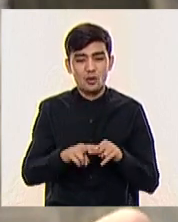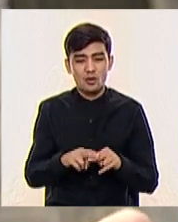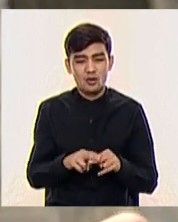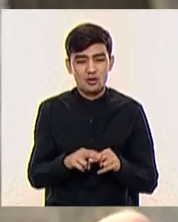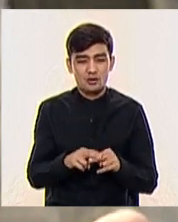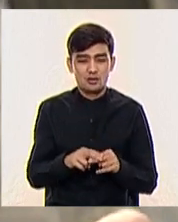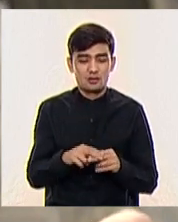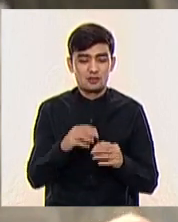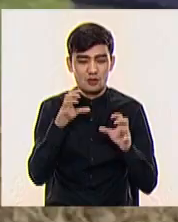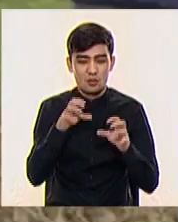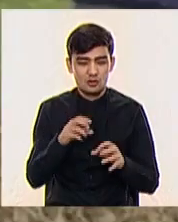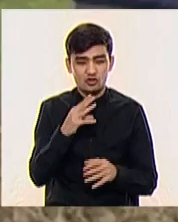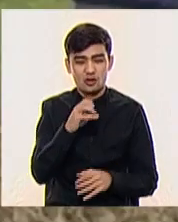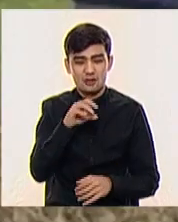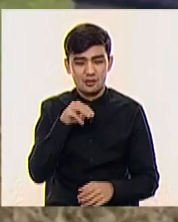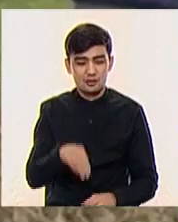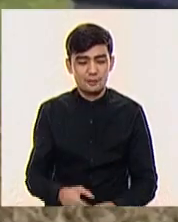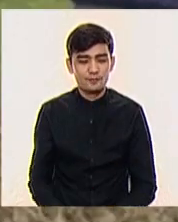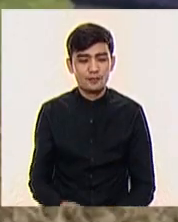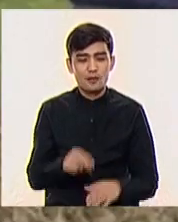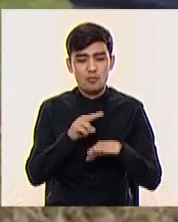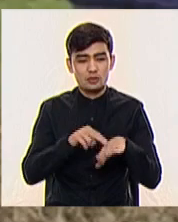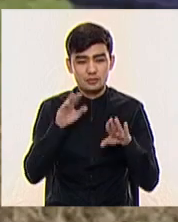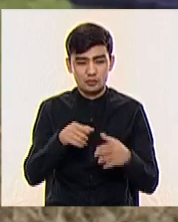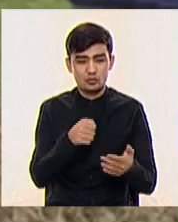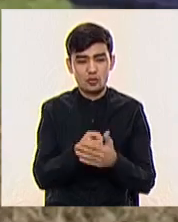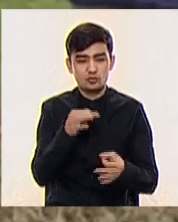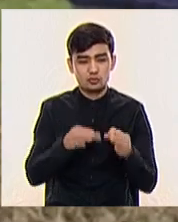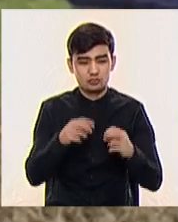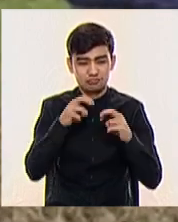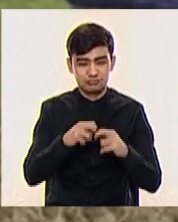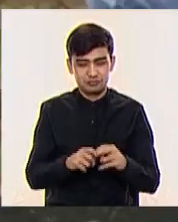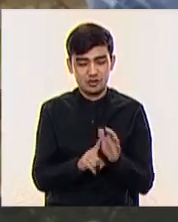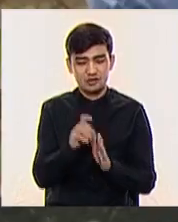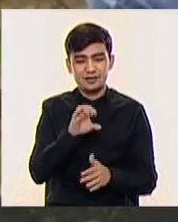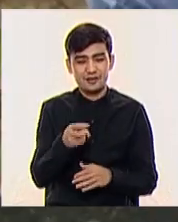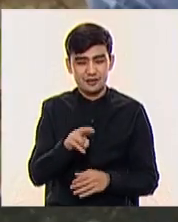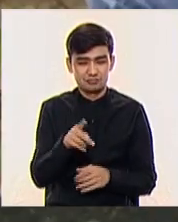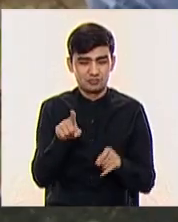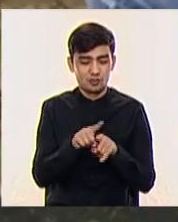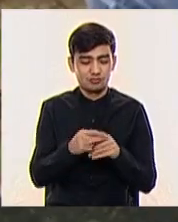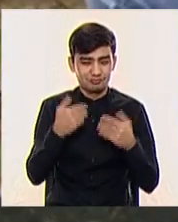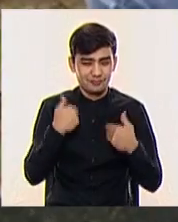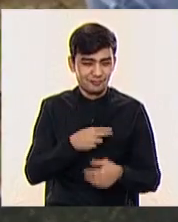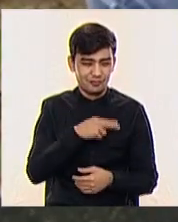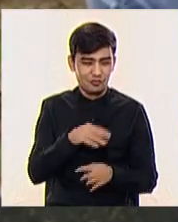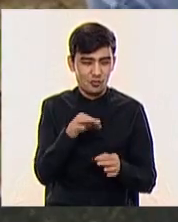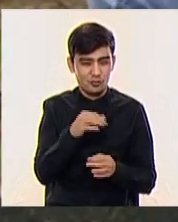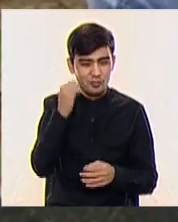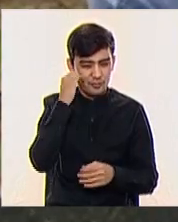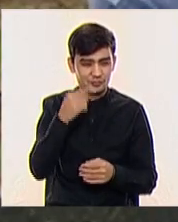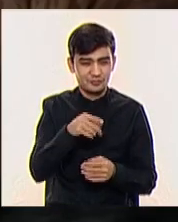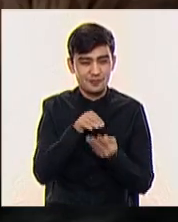правило шариата. В департаменте полиции начали досудебное расследование по статье «Надругательство над телами умерших и местами